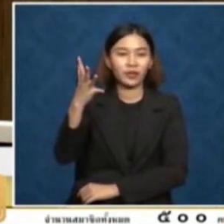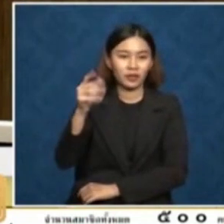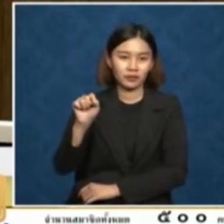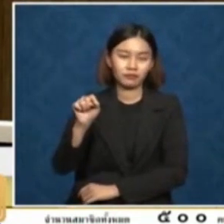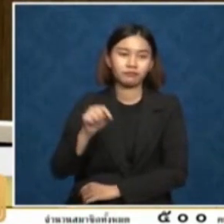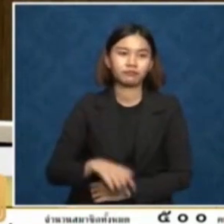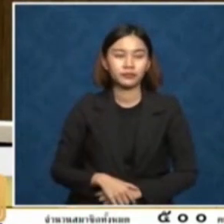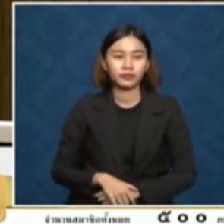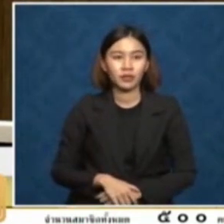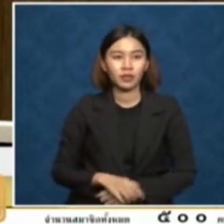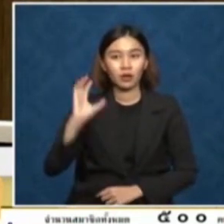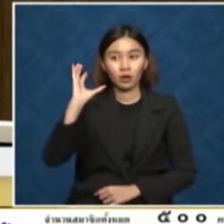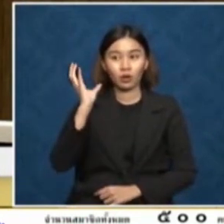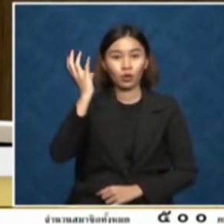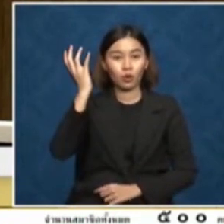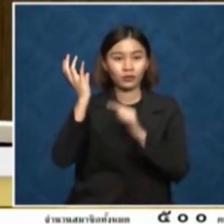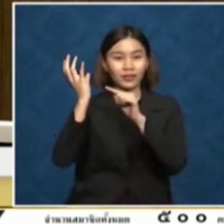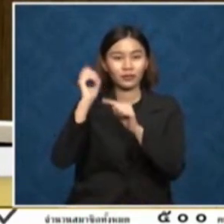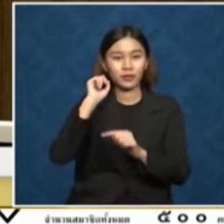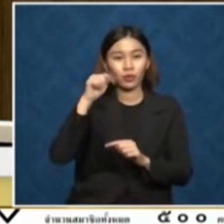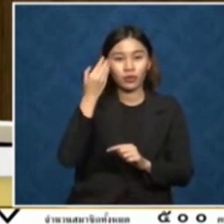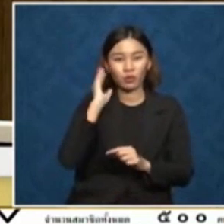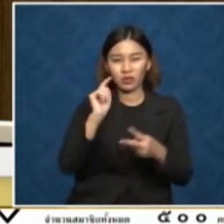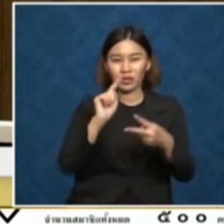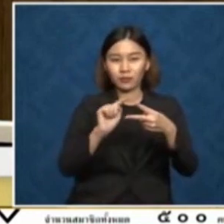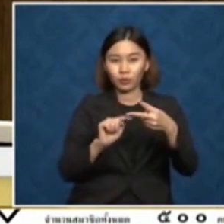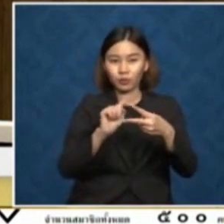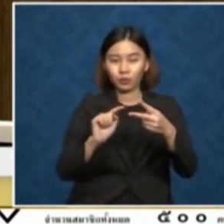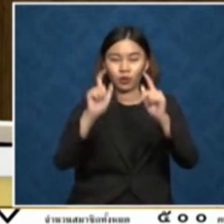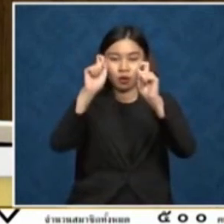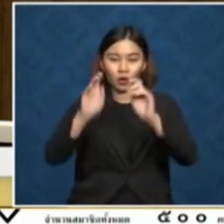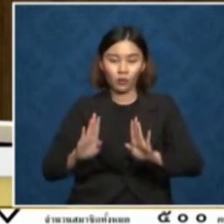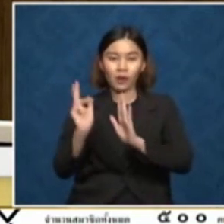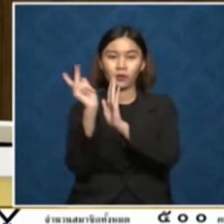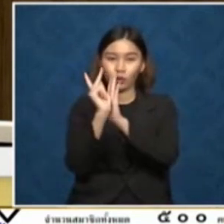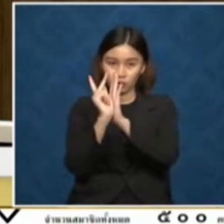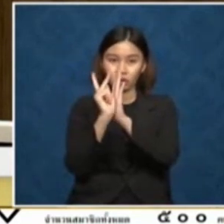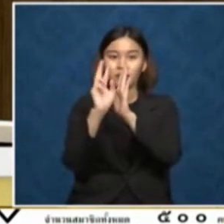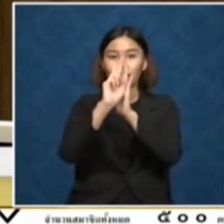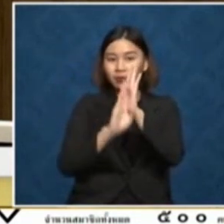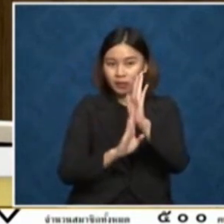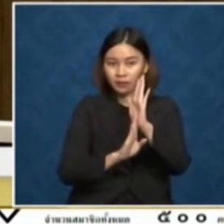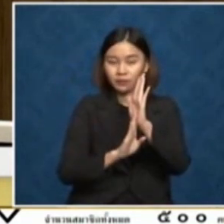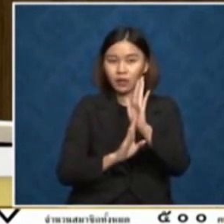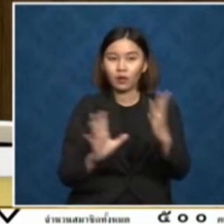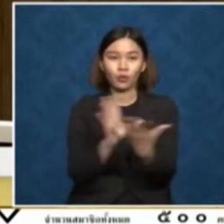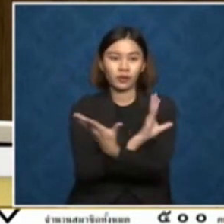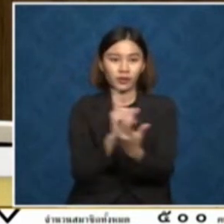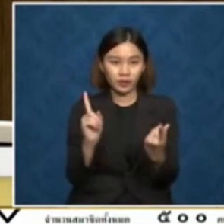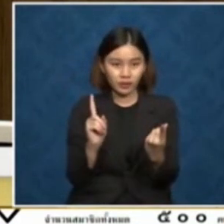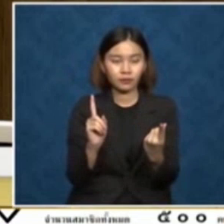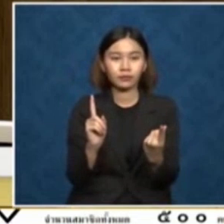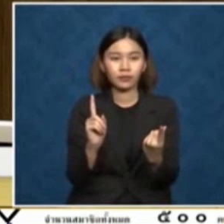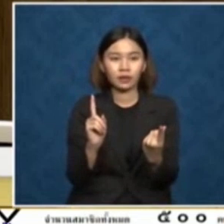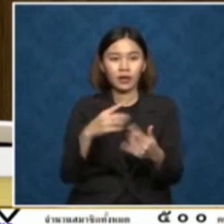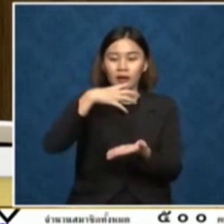ค่ะและโลกสองเพศนี้เองนะคะก็จึงออกแบบกฎระเบียบวัฒนธรร